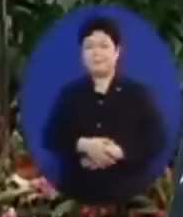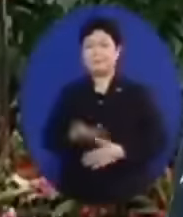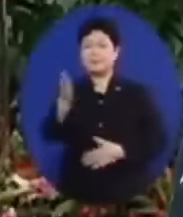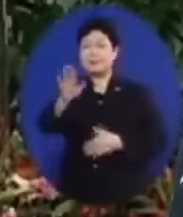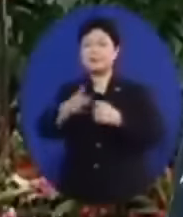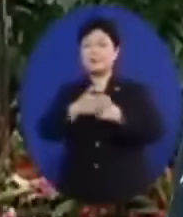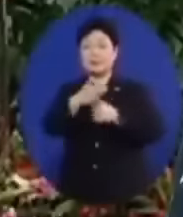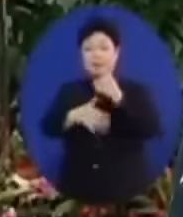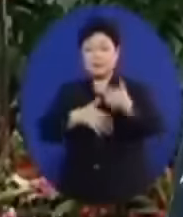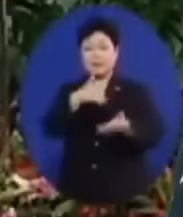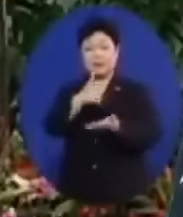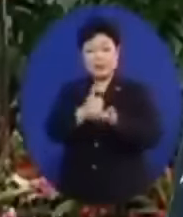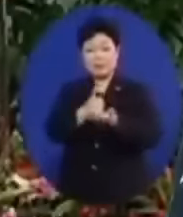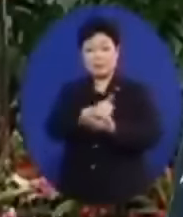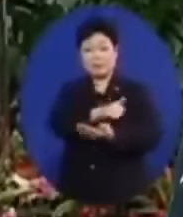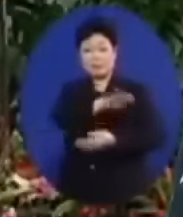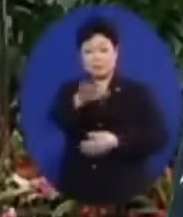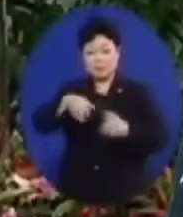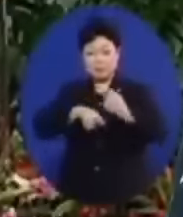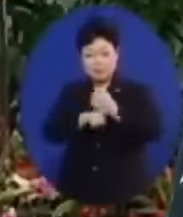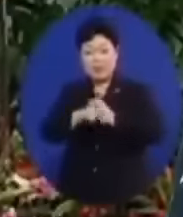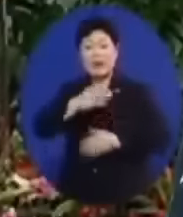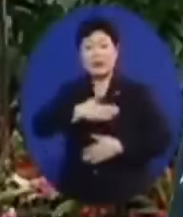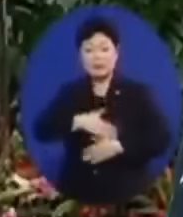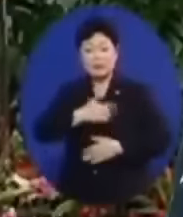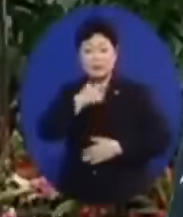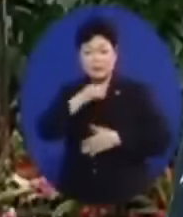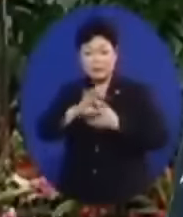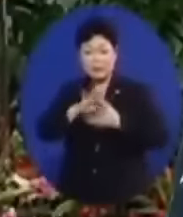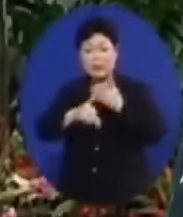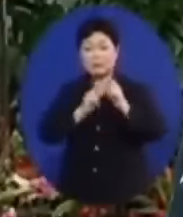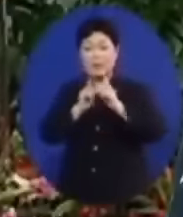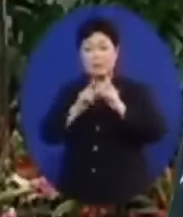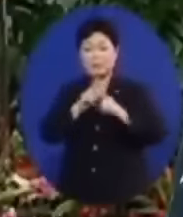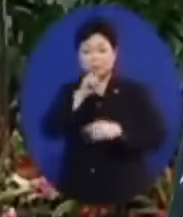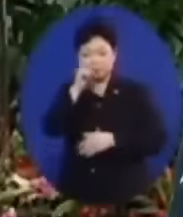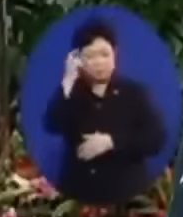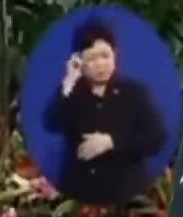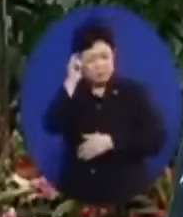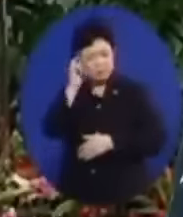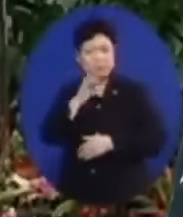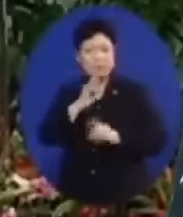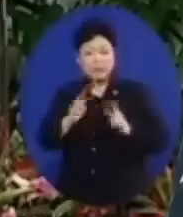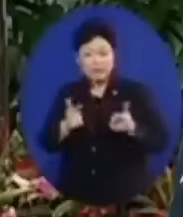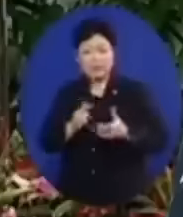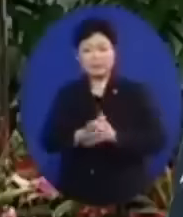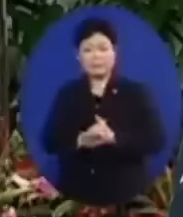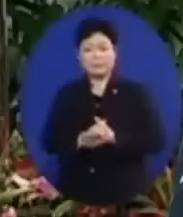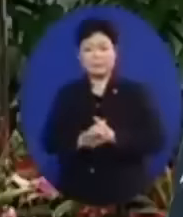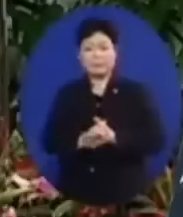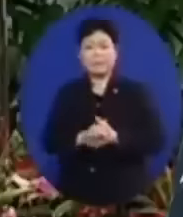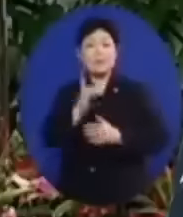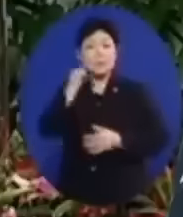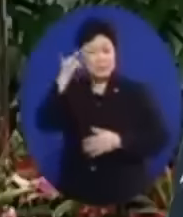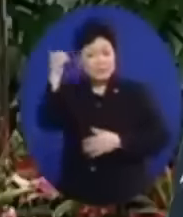그러므로 우리가 하나님의 뜻을 알려면 하나님 말씀을 묵상할 뿐 아니라 목사님이나 지도자의